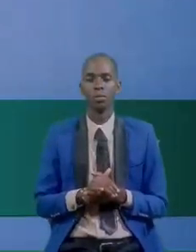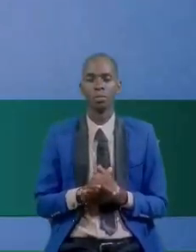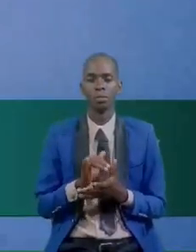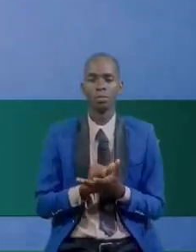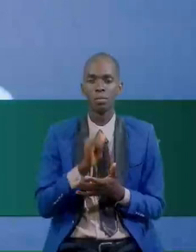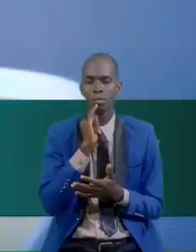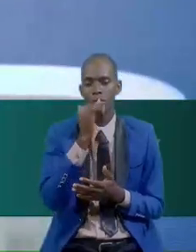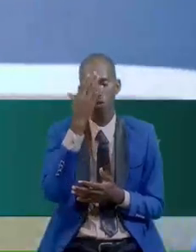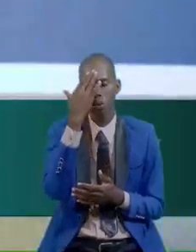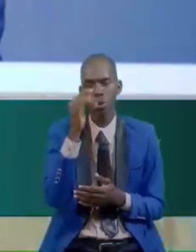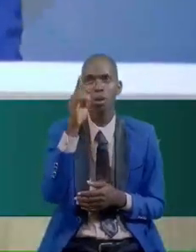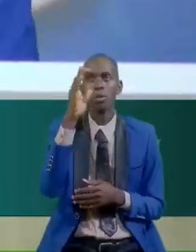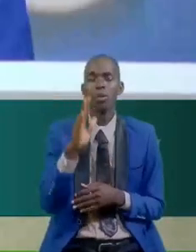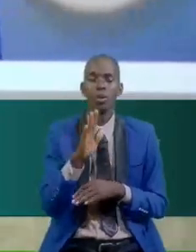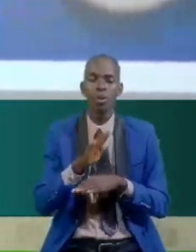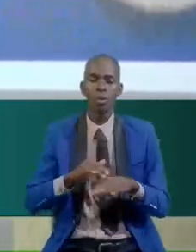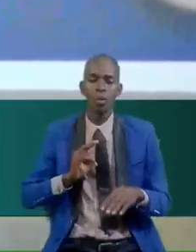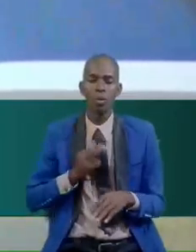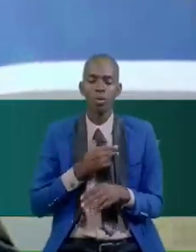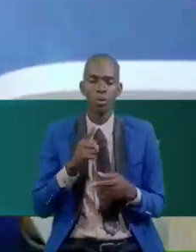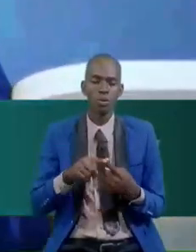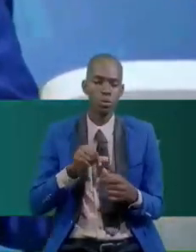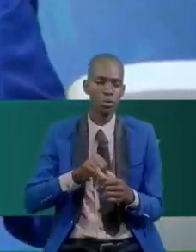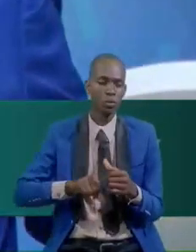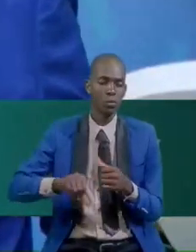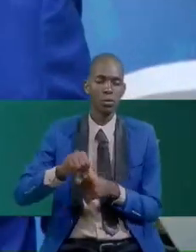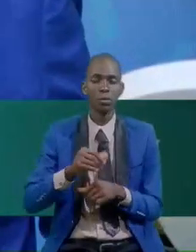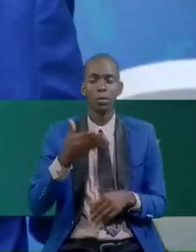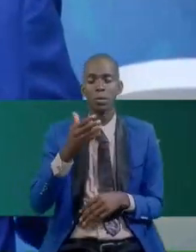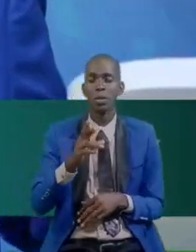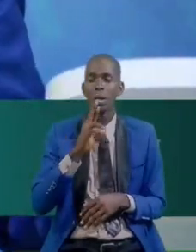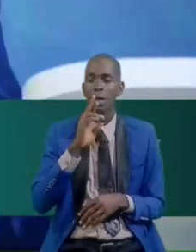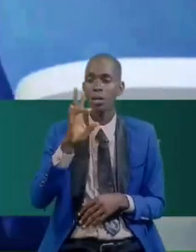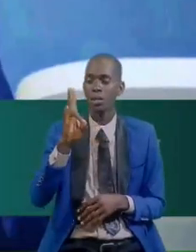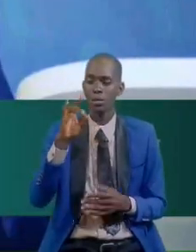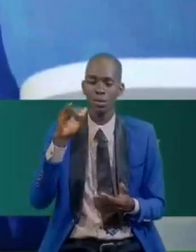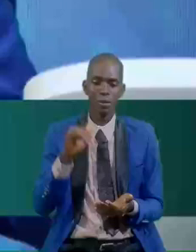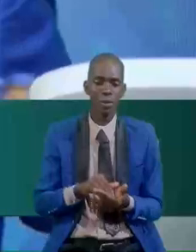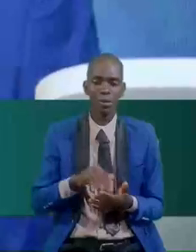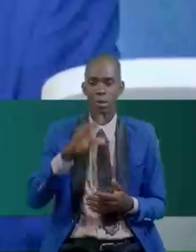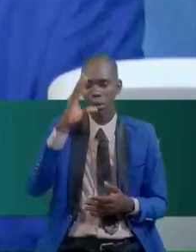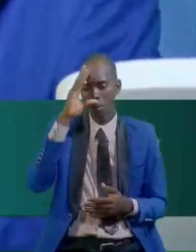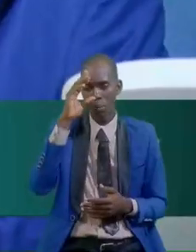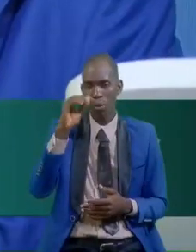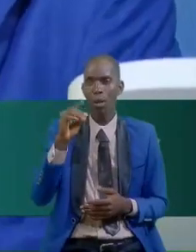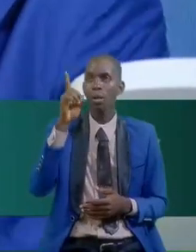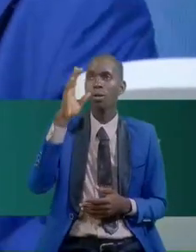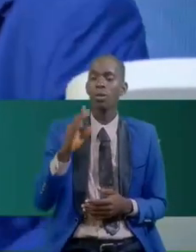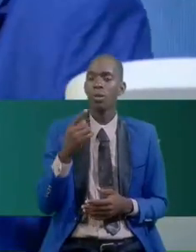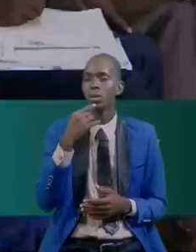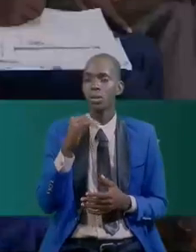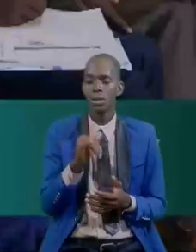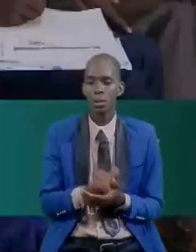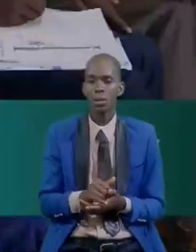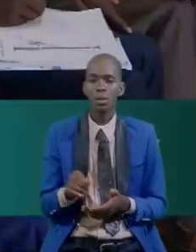C'est pourquoi Dieu nous appelle à la communion. Il y avait 7000 hommes en Israël. Et Dieu a dit qu'ils n'ont